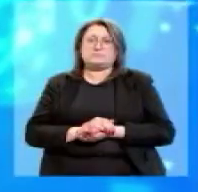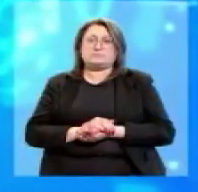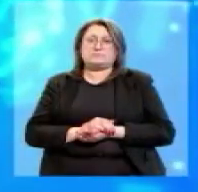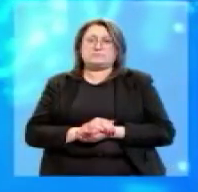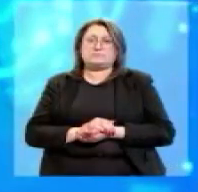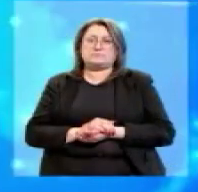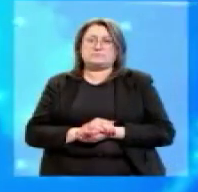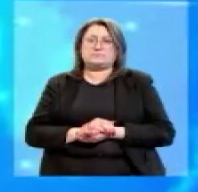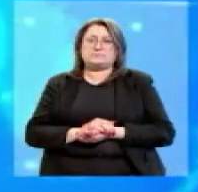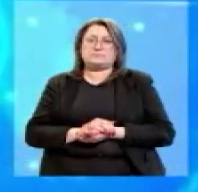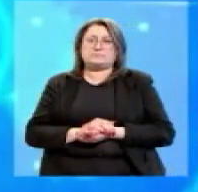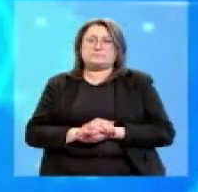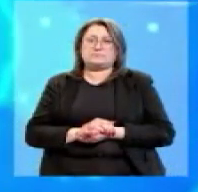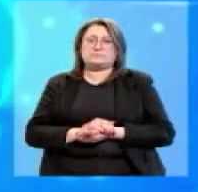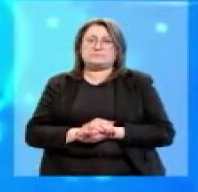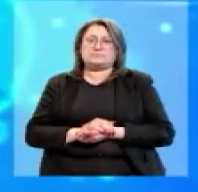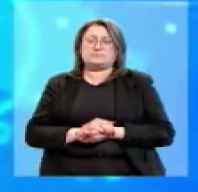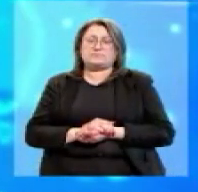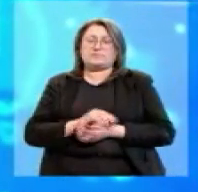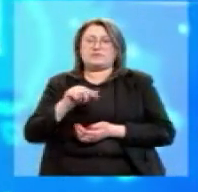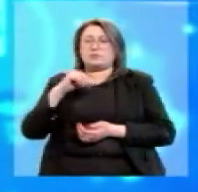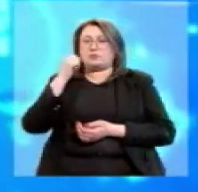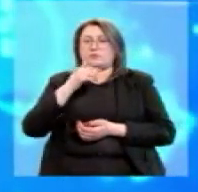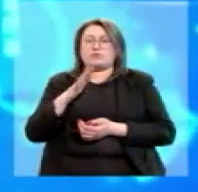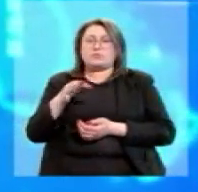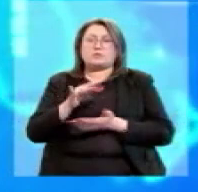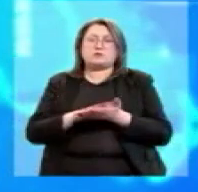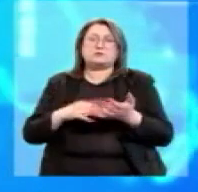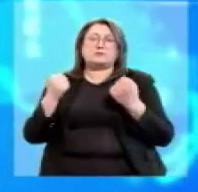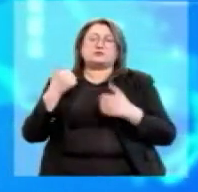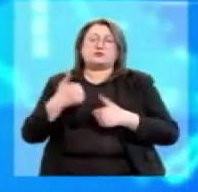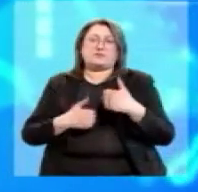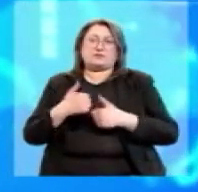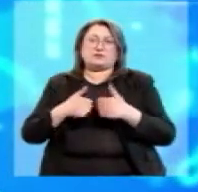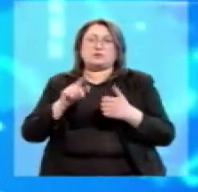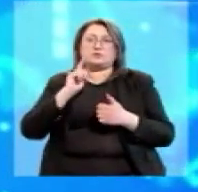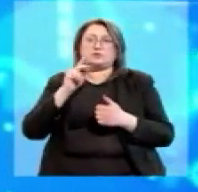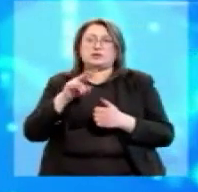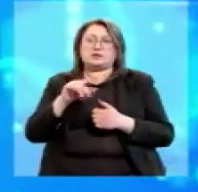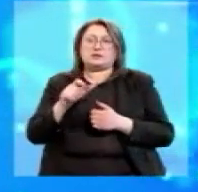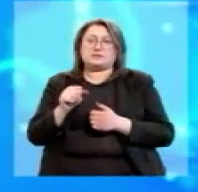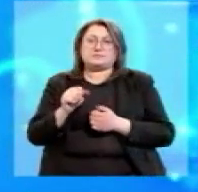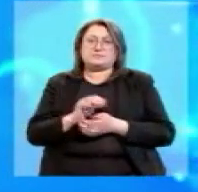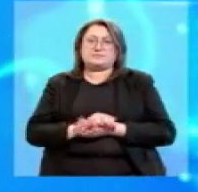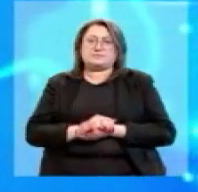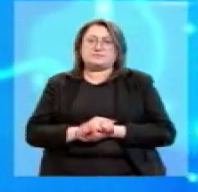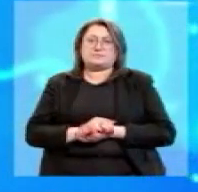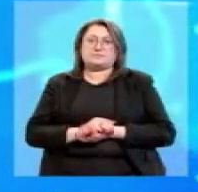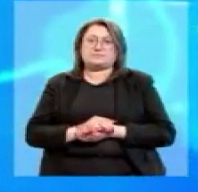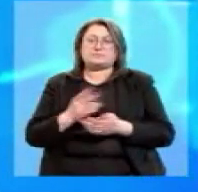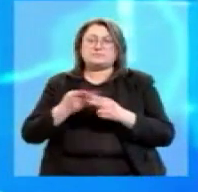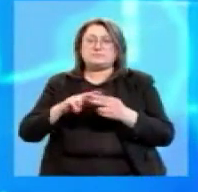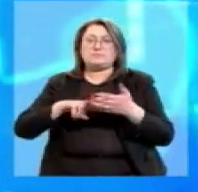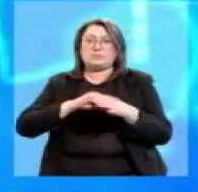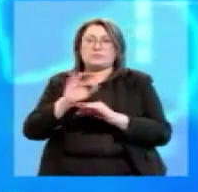Облыста жастар лигасы спорттық ойындар сайысы биылда өз жалғасын табуда. Әуесқой ойыншылар арасында бастау алған бұл жоба әрі қарай